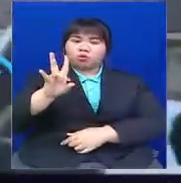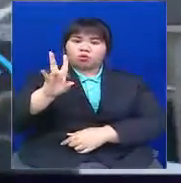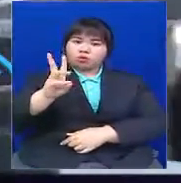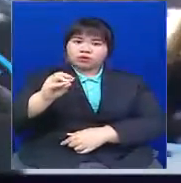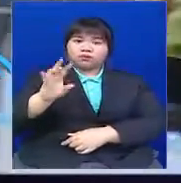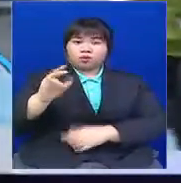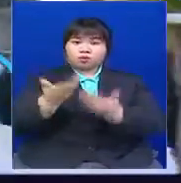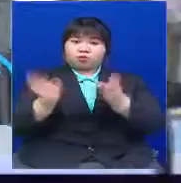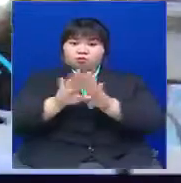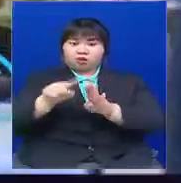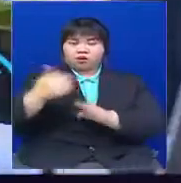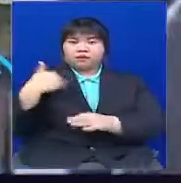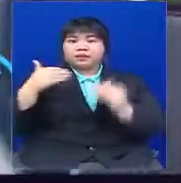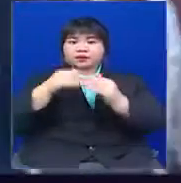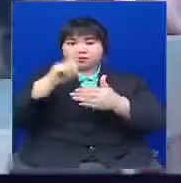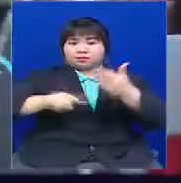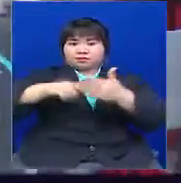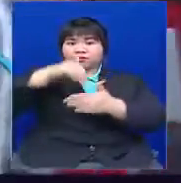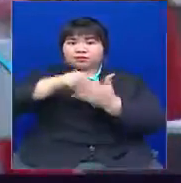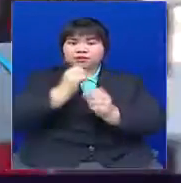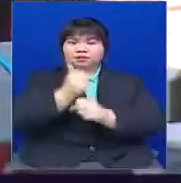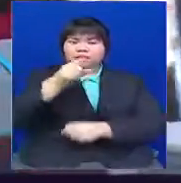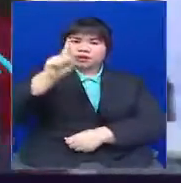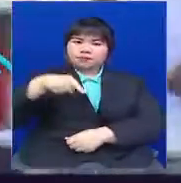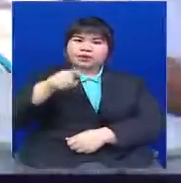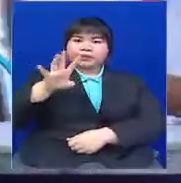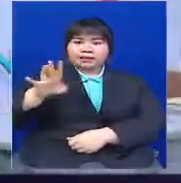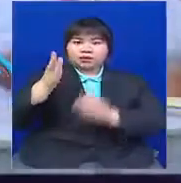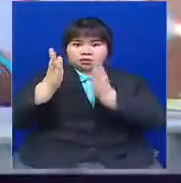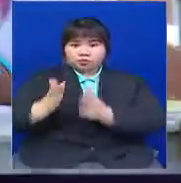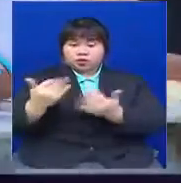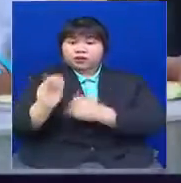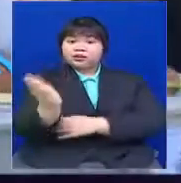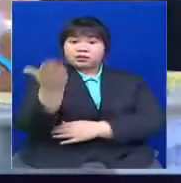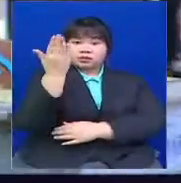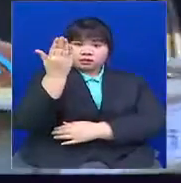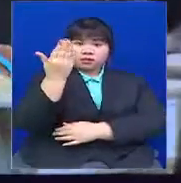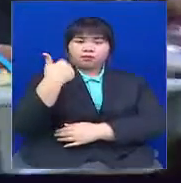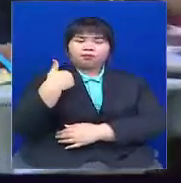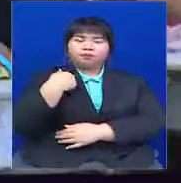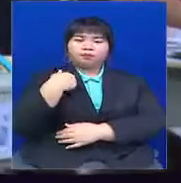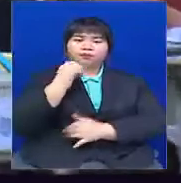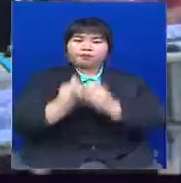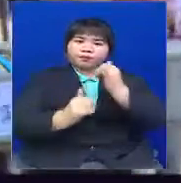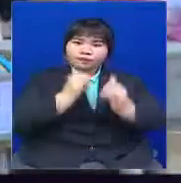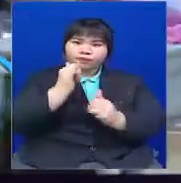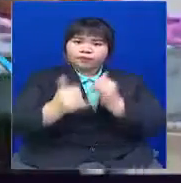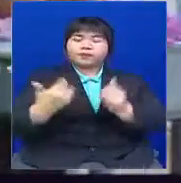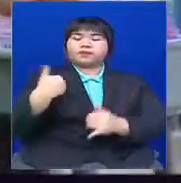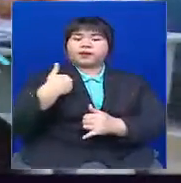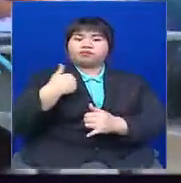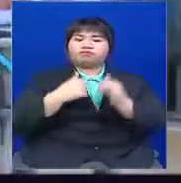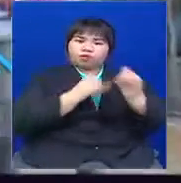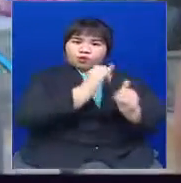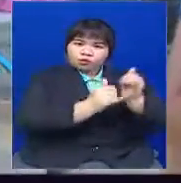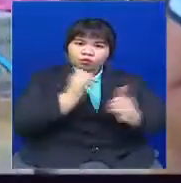าเรือนมีผู้มีสิทธิ์ลงเสียงจำนวน1004คนโดยตั้งแต่ช่วงเช้าที่ผ่านมานะครับก็มีประชาชนเดินทางออกมาลงเสียงประช